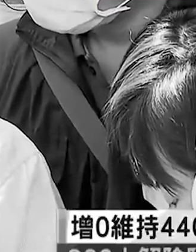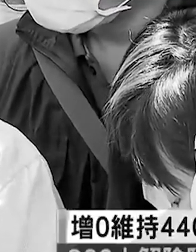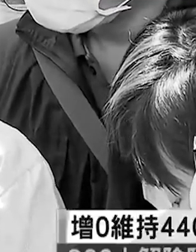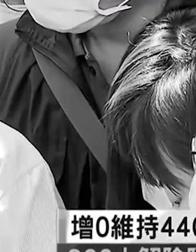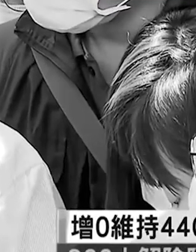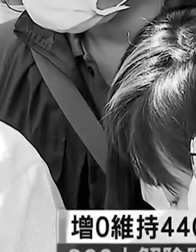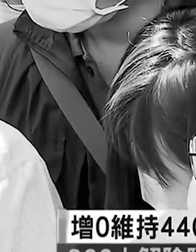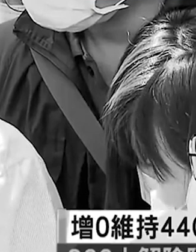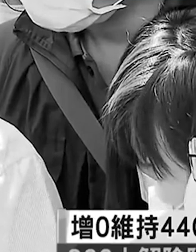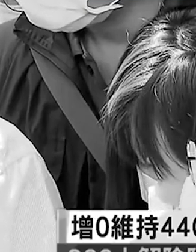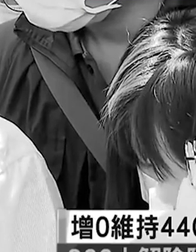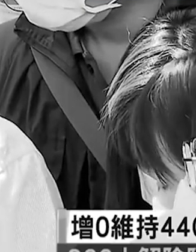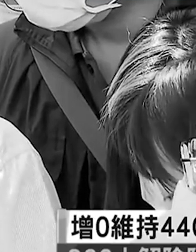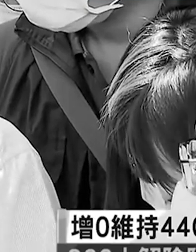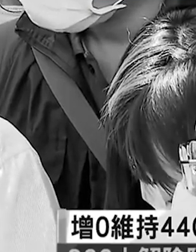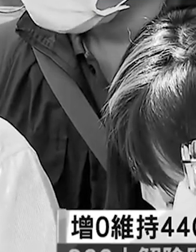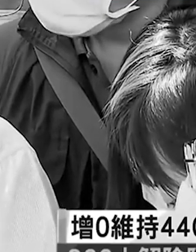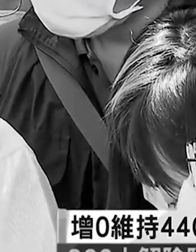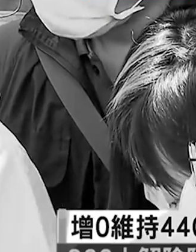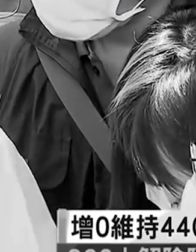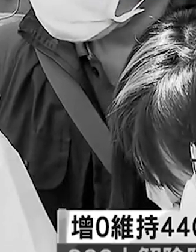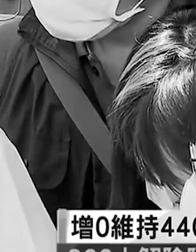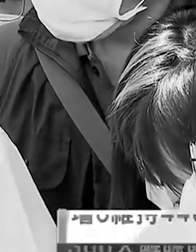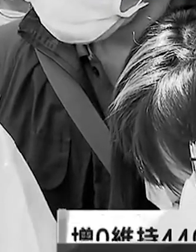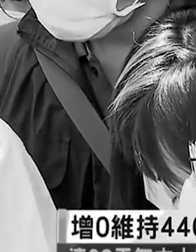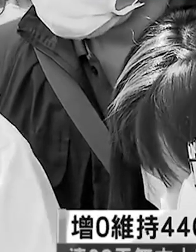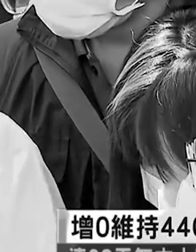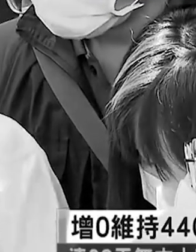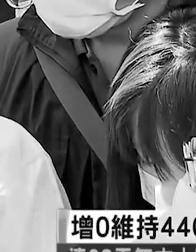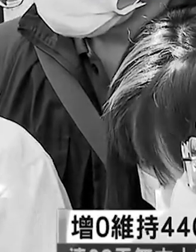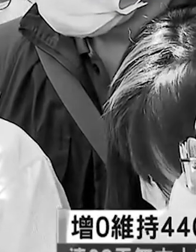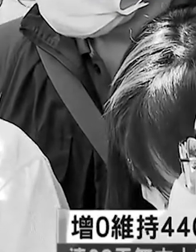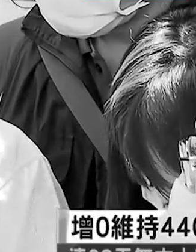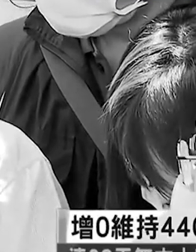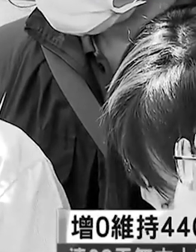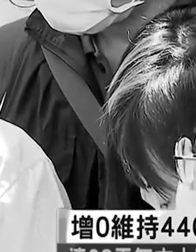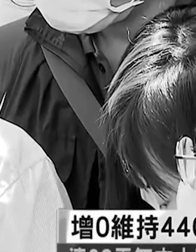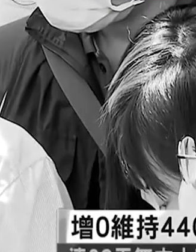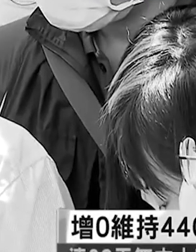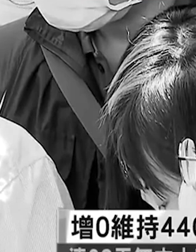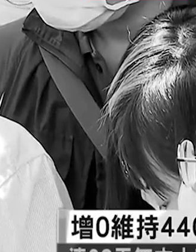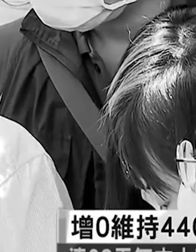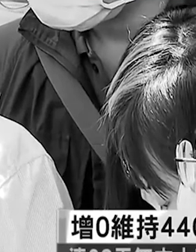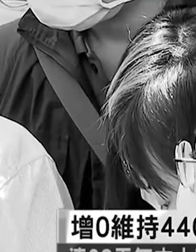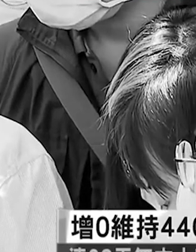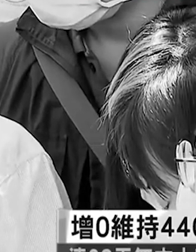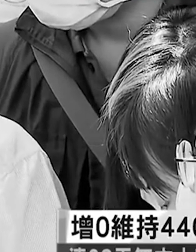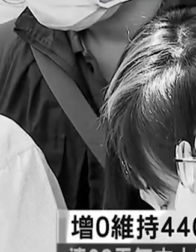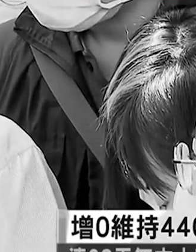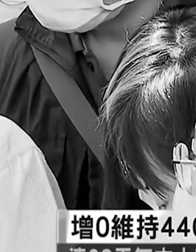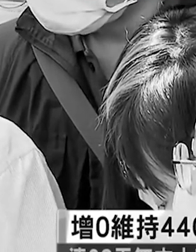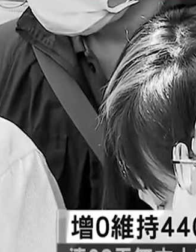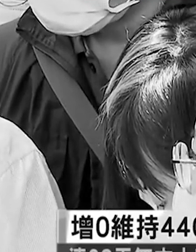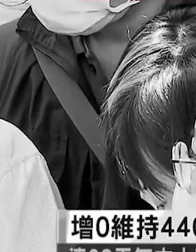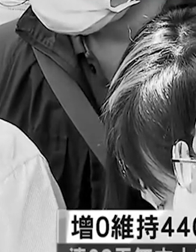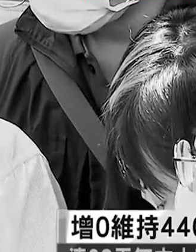实我有去问了，我问那个局长说一定要罚嘛，他说这个是人家检举，然后中央要